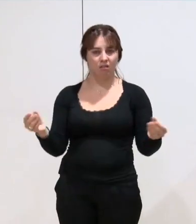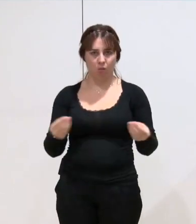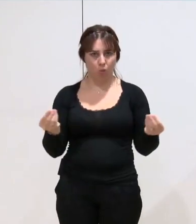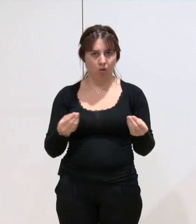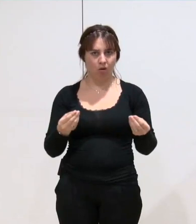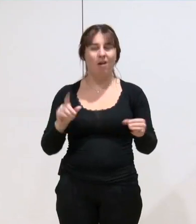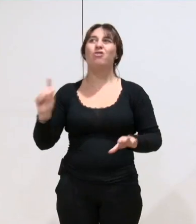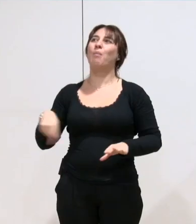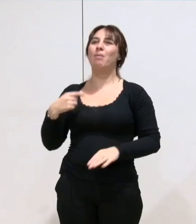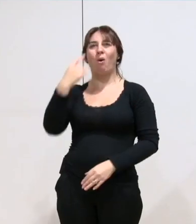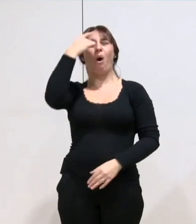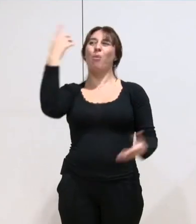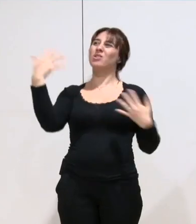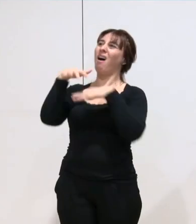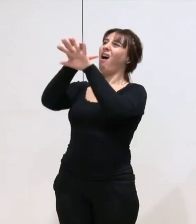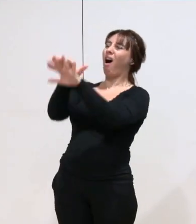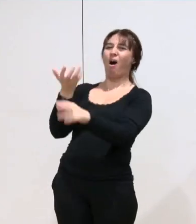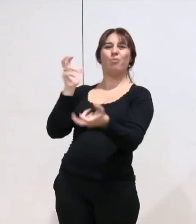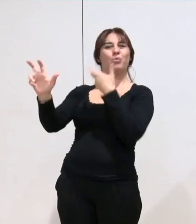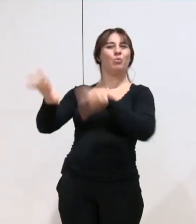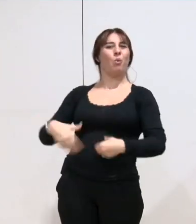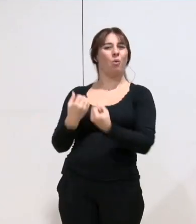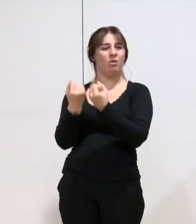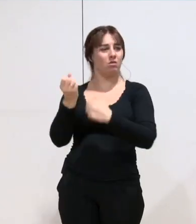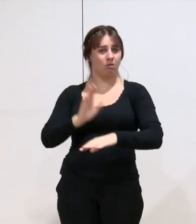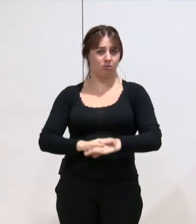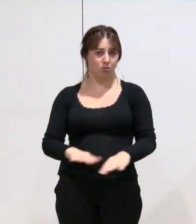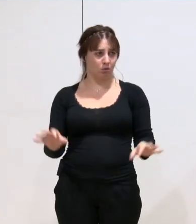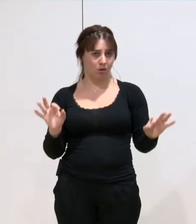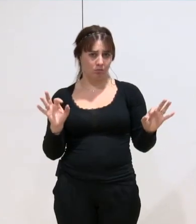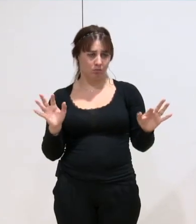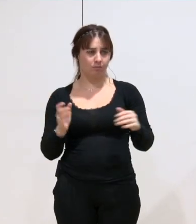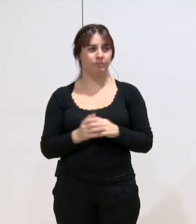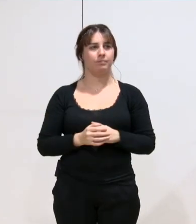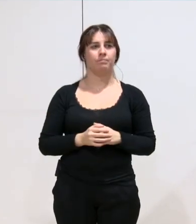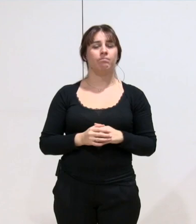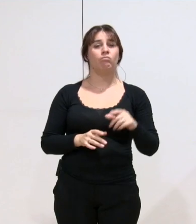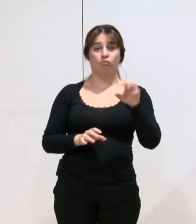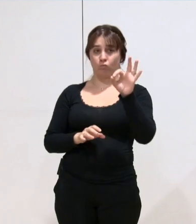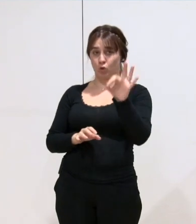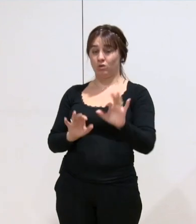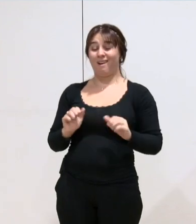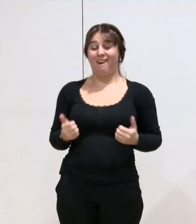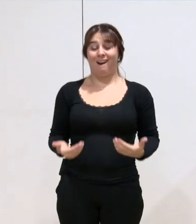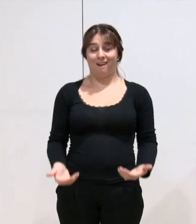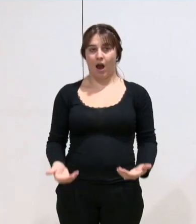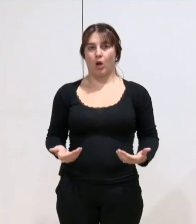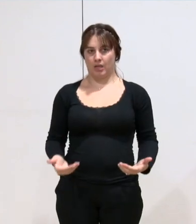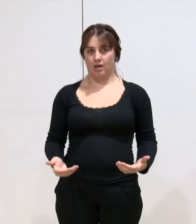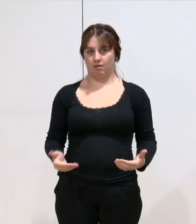attendus des décisions qui ont été prises. Oui, vous faites bien de dire effectivement à l'heure qu'il est, pour deux